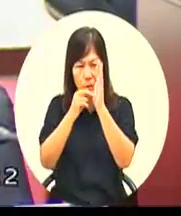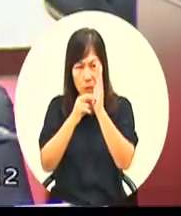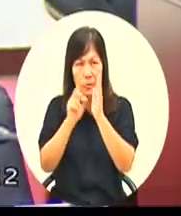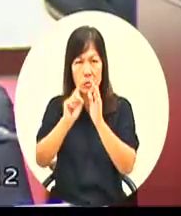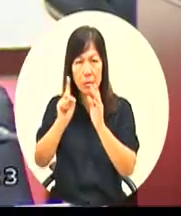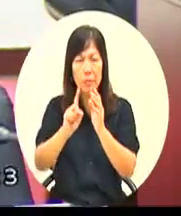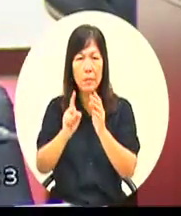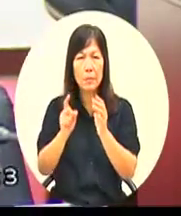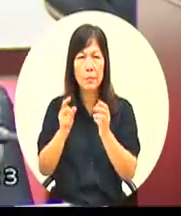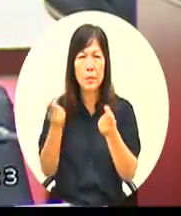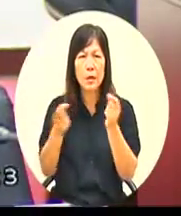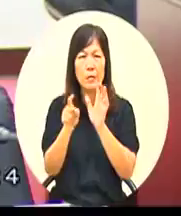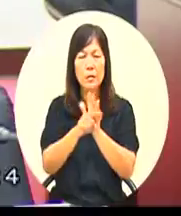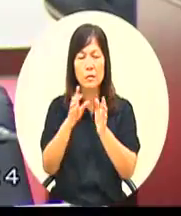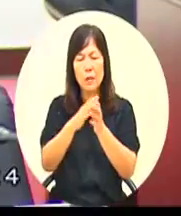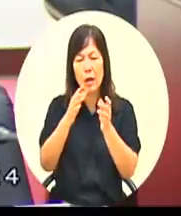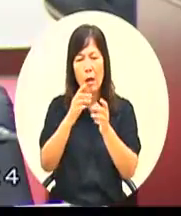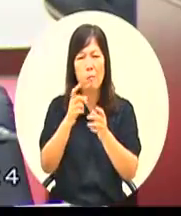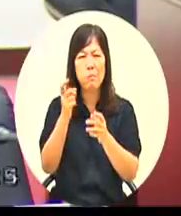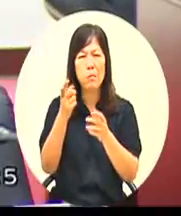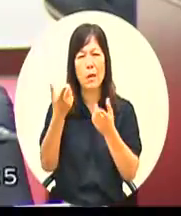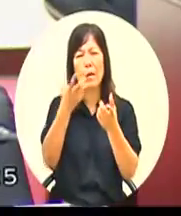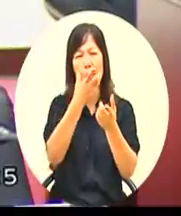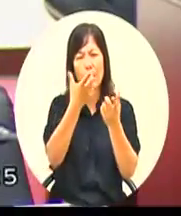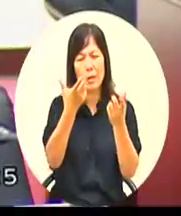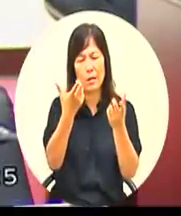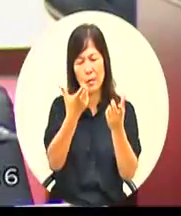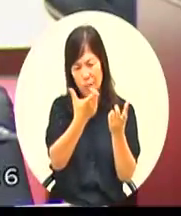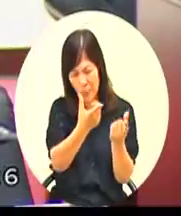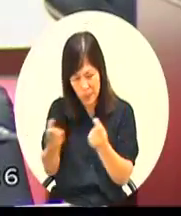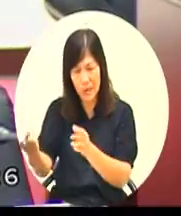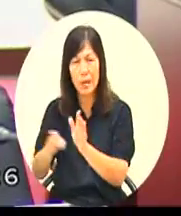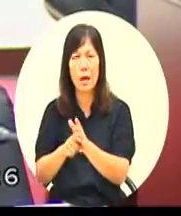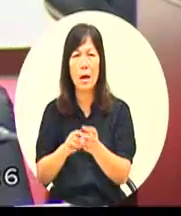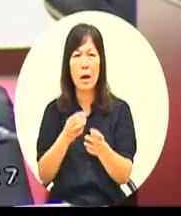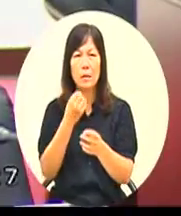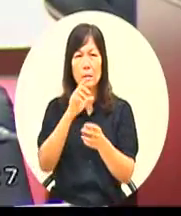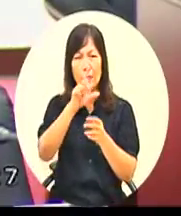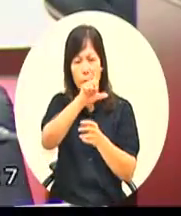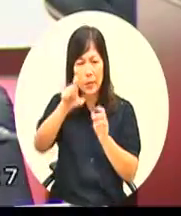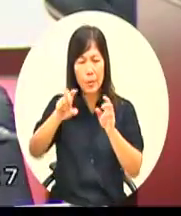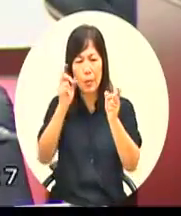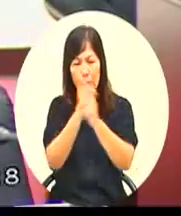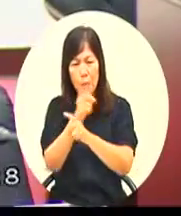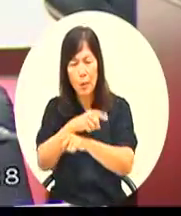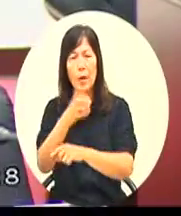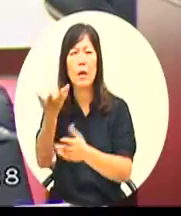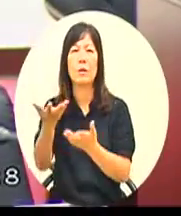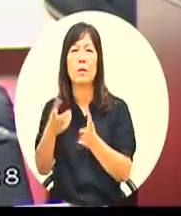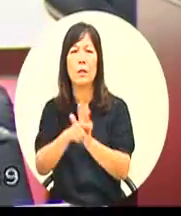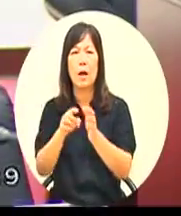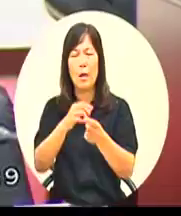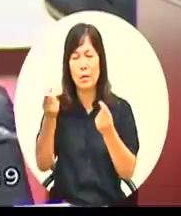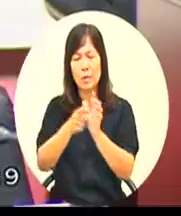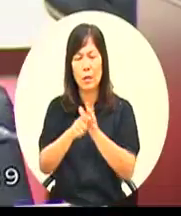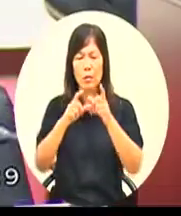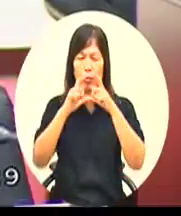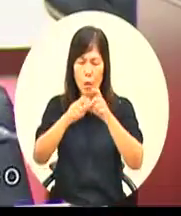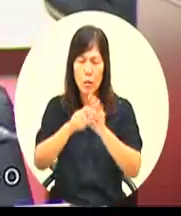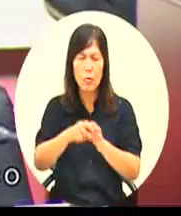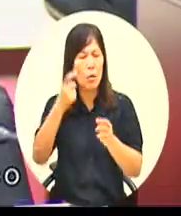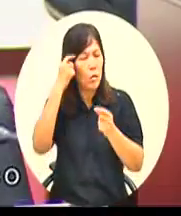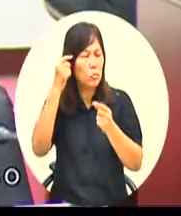换汤不换药的东西哦。你们看看孩子们对这些事情的反应哦，几乎都是负面的啦